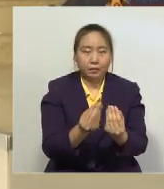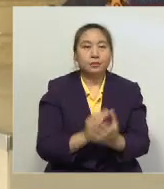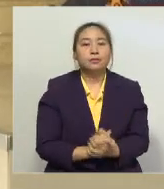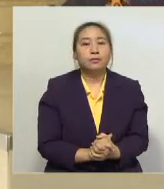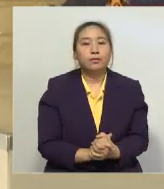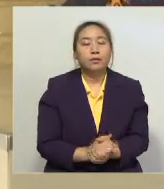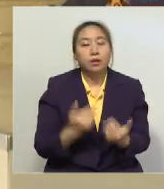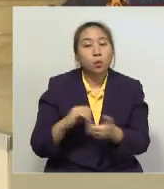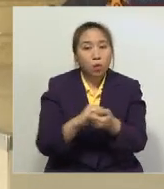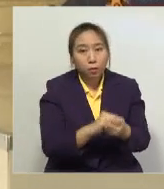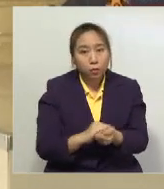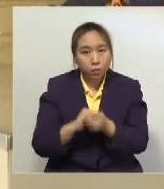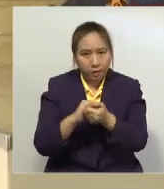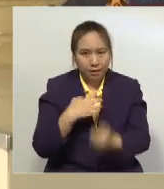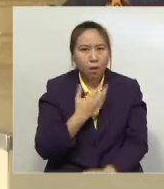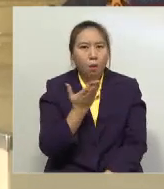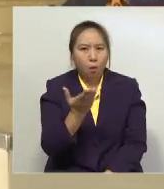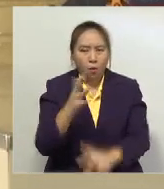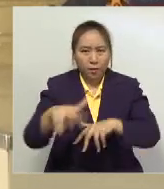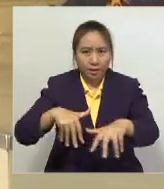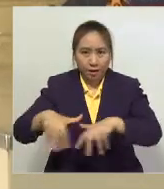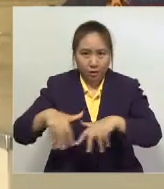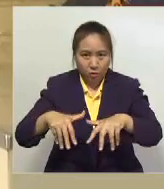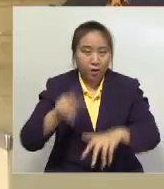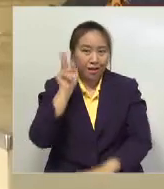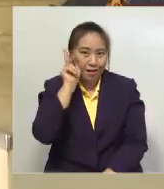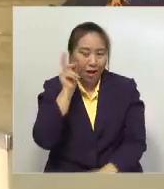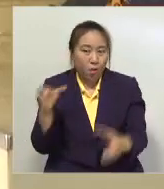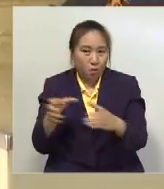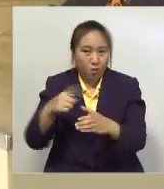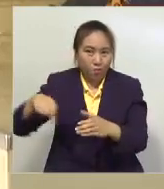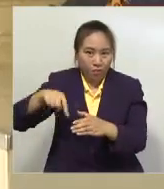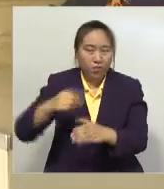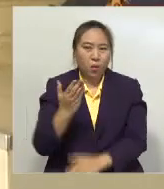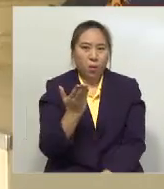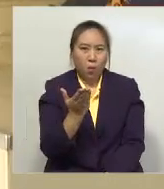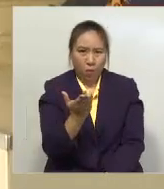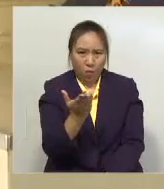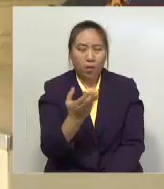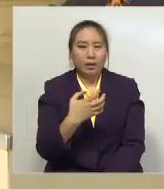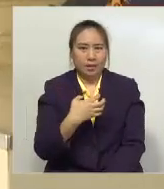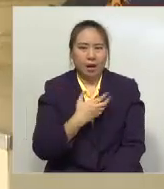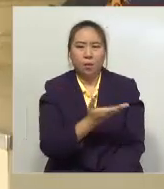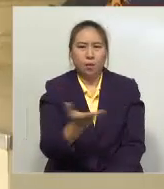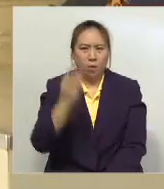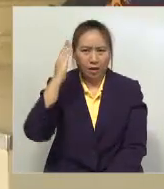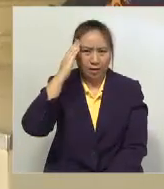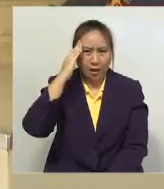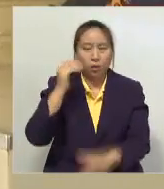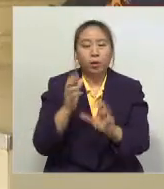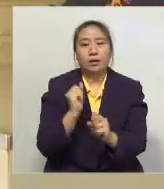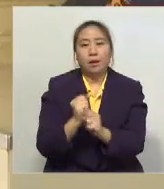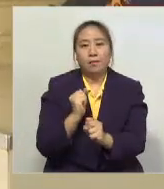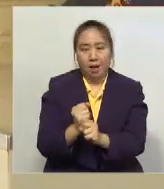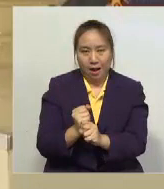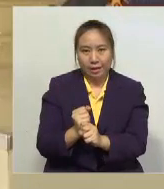ในส่วนความร่วมมือที่อยากจะขอพี่น้องประชาชนรวมถึงสื่อมวลชนด้วยนะคะก็อยากให้ทุกคนทราบว่าเจ้าหน้าที่แล้วก็ที่